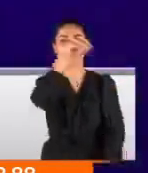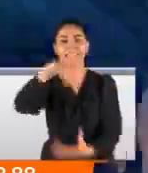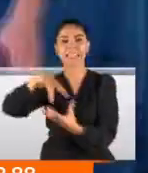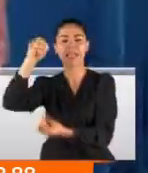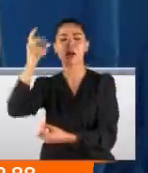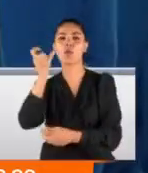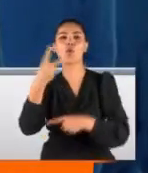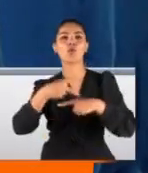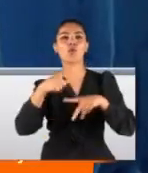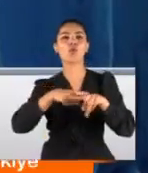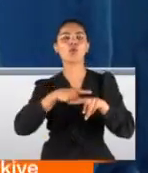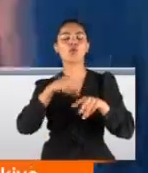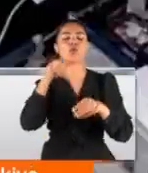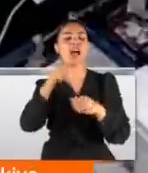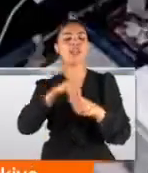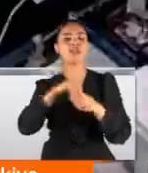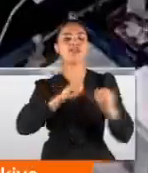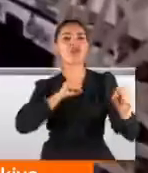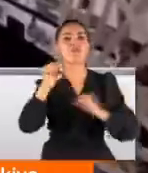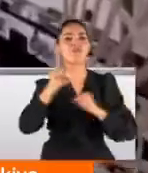uzayda birbirleriyle kıyasıya yarıştılar.